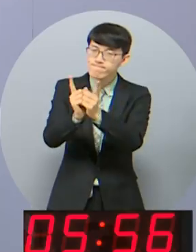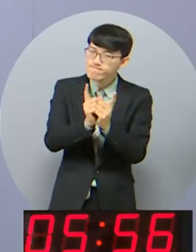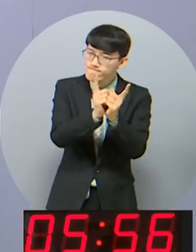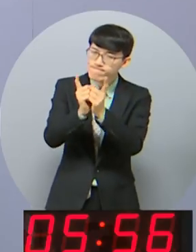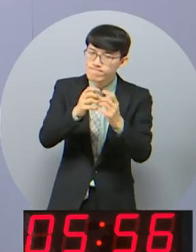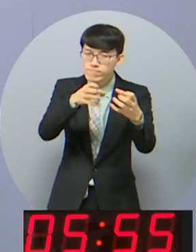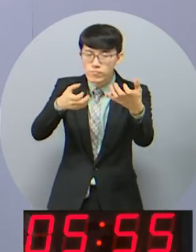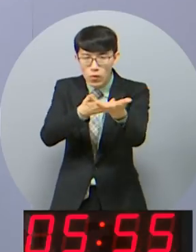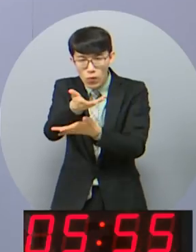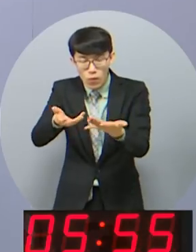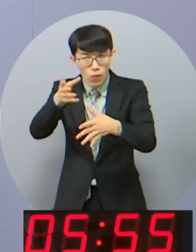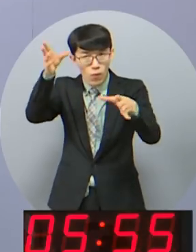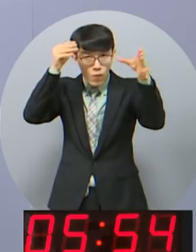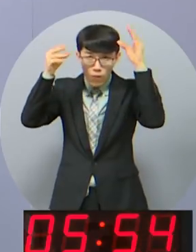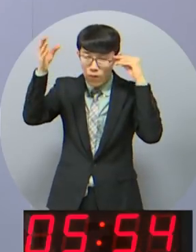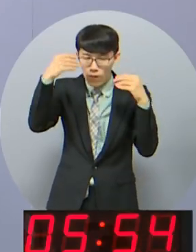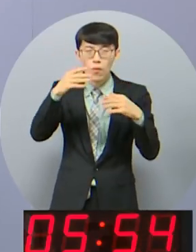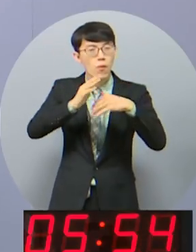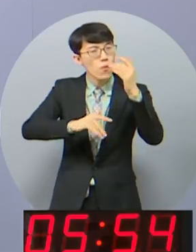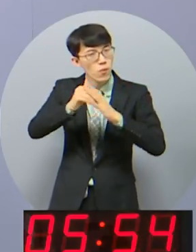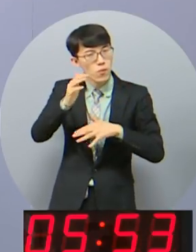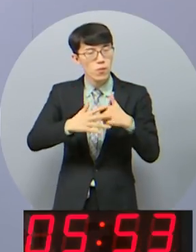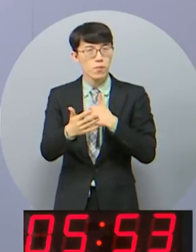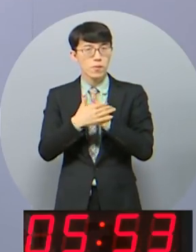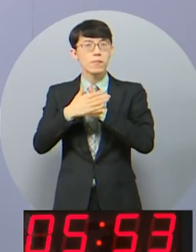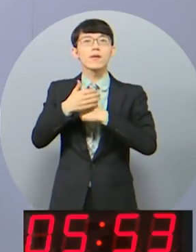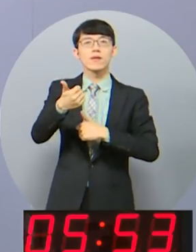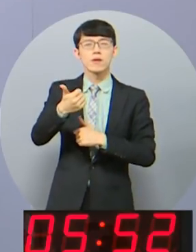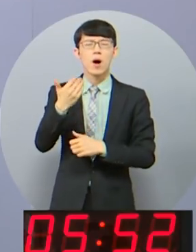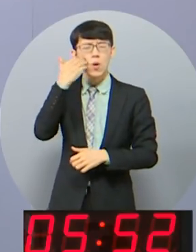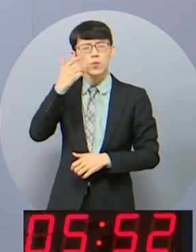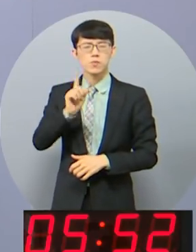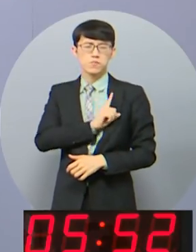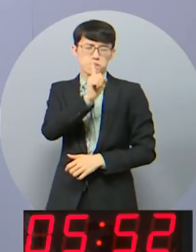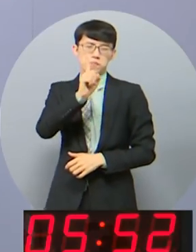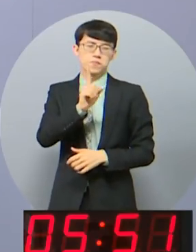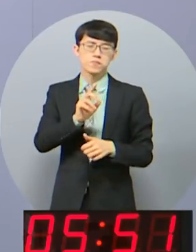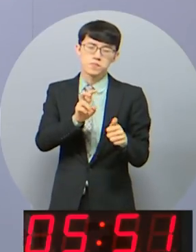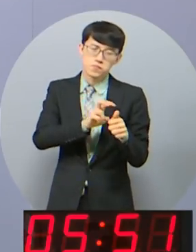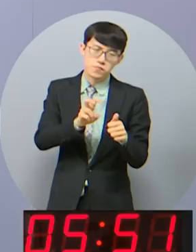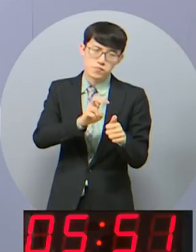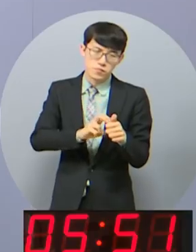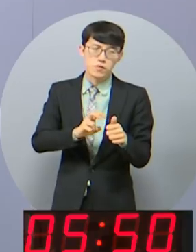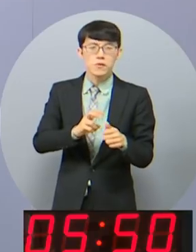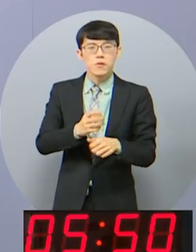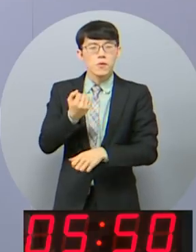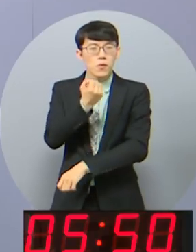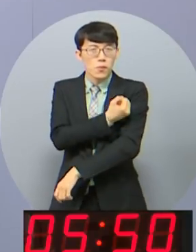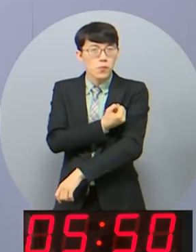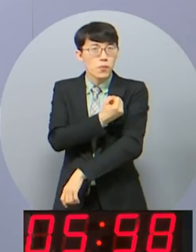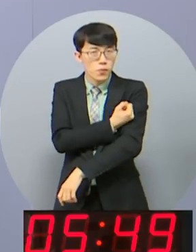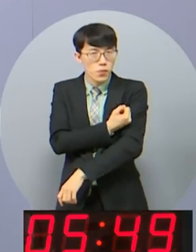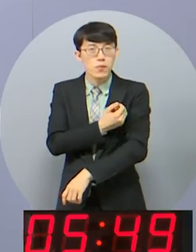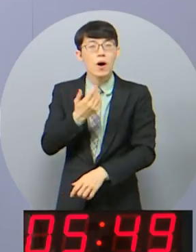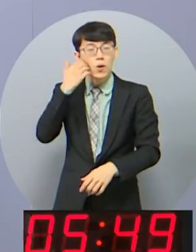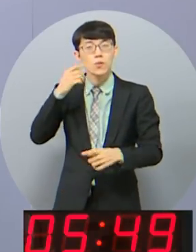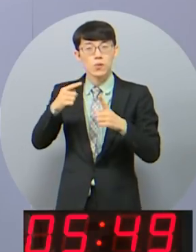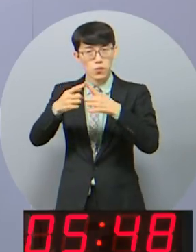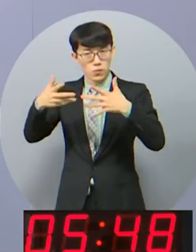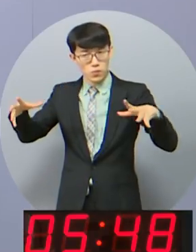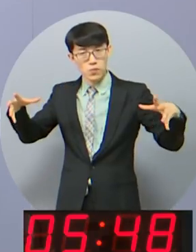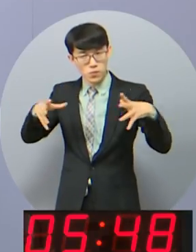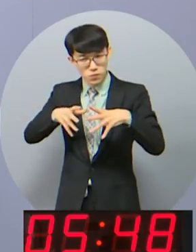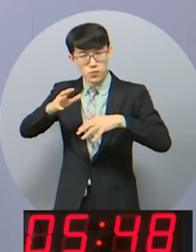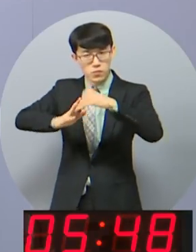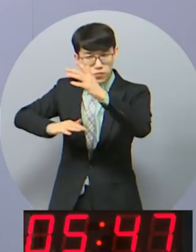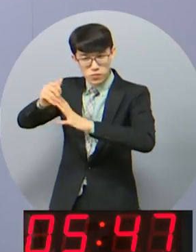助。相较于孤军奋战，团体资源的配合运用所产生的效益真的非